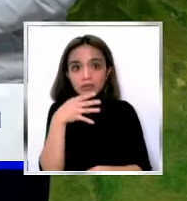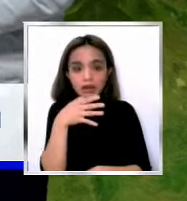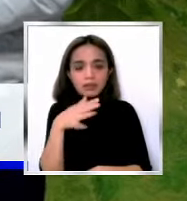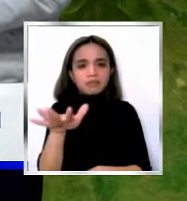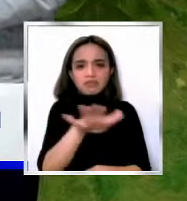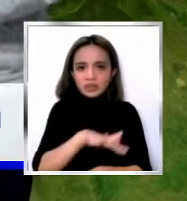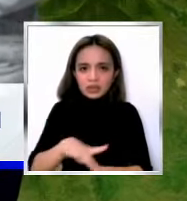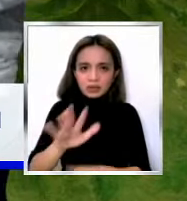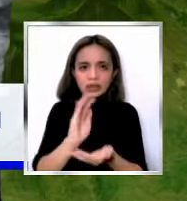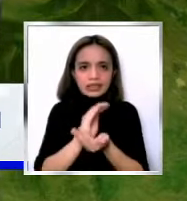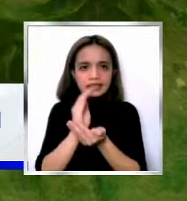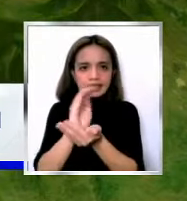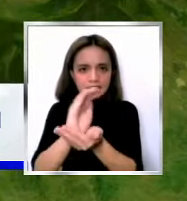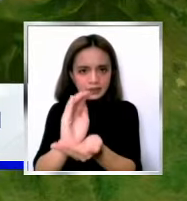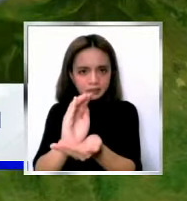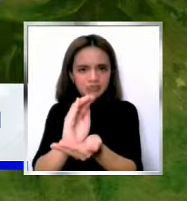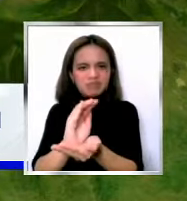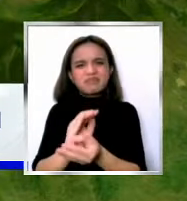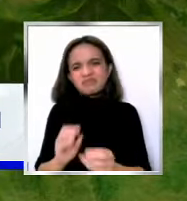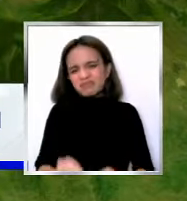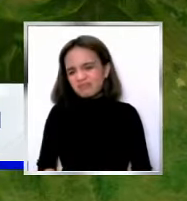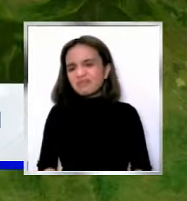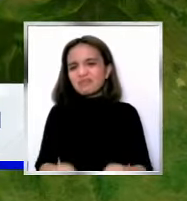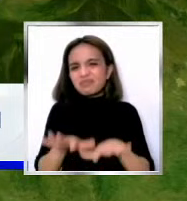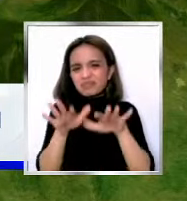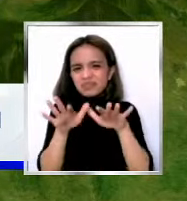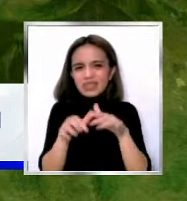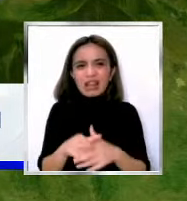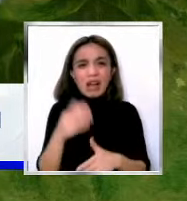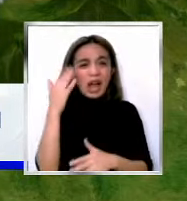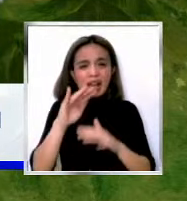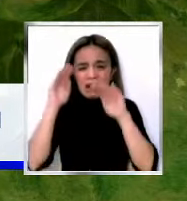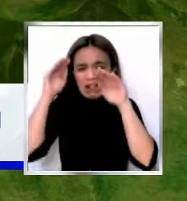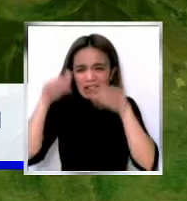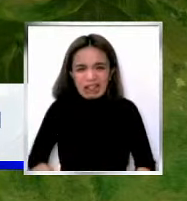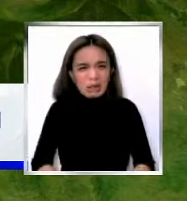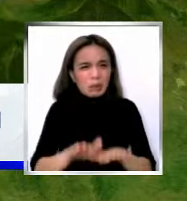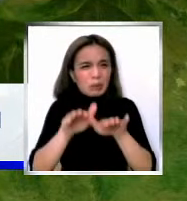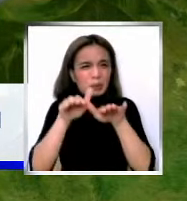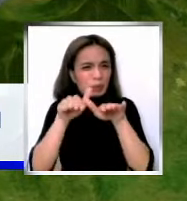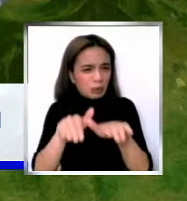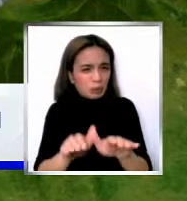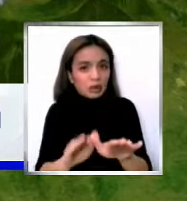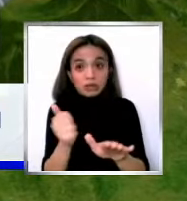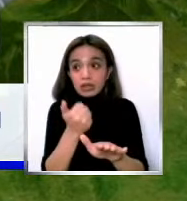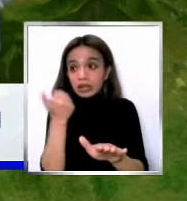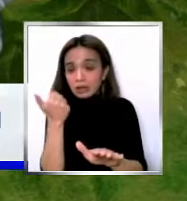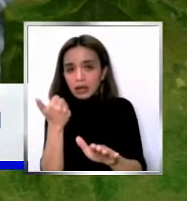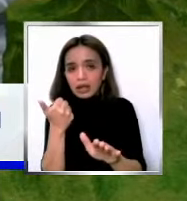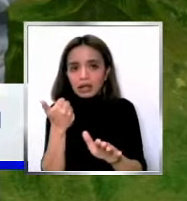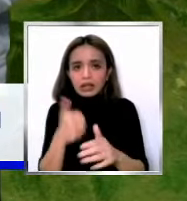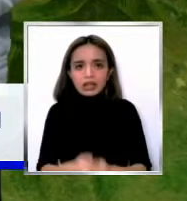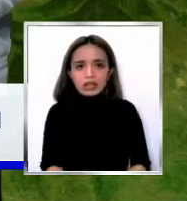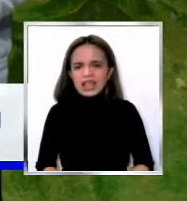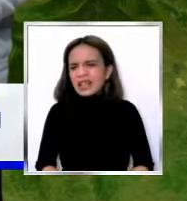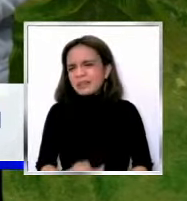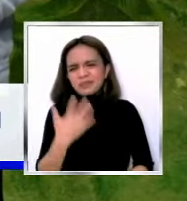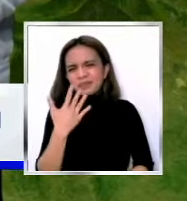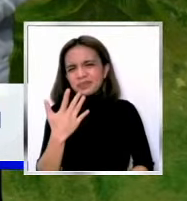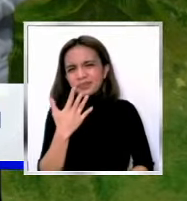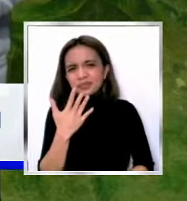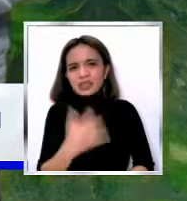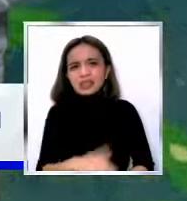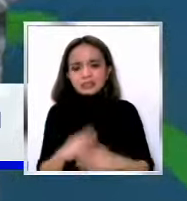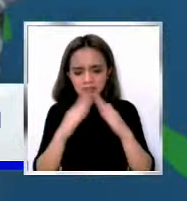Zamboanga del Sur. Sumuong sa malakas na agos ng tubig ang ilang residente habang ang iba ay piniling manatili na lamang sa kanilang mga